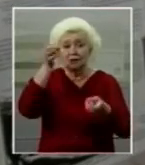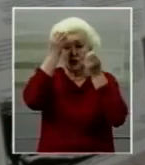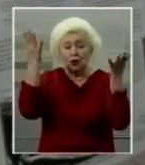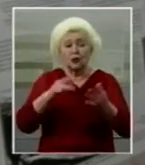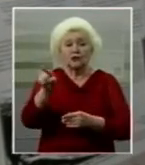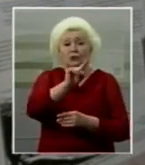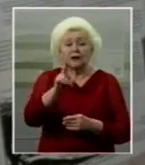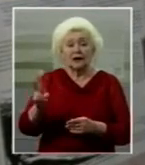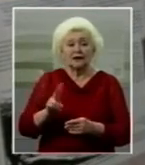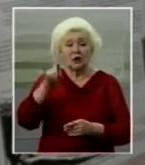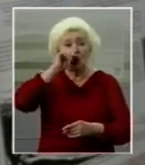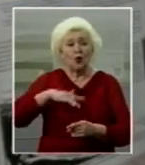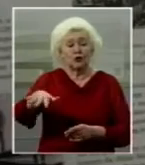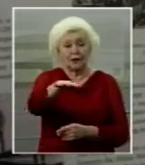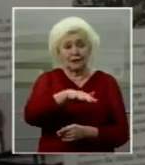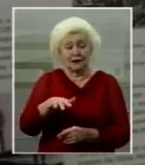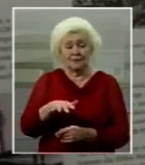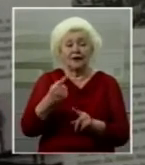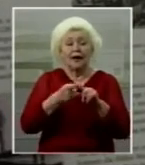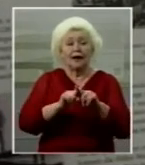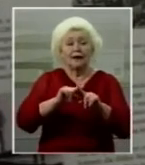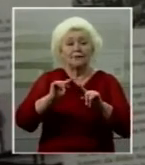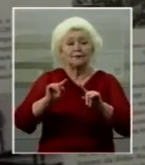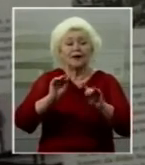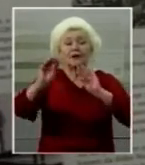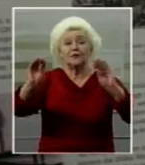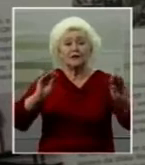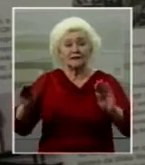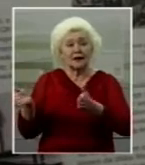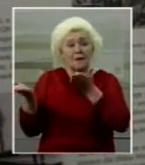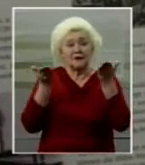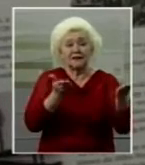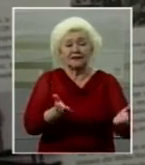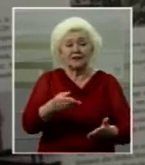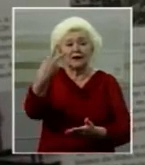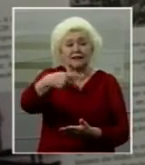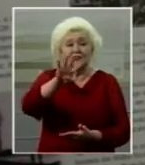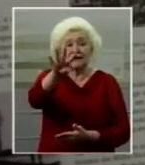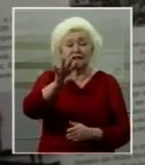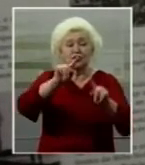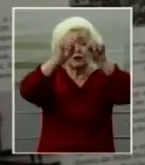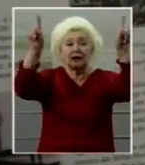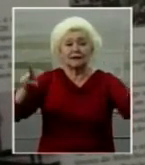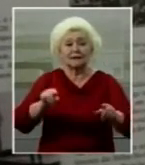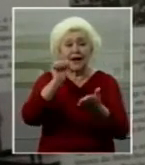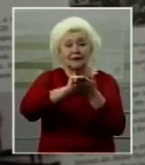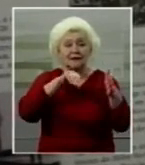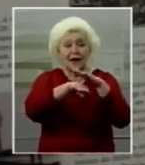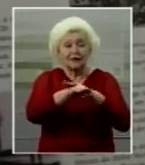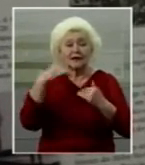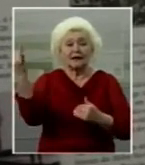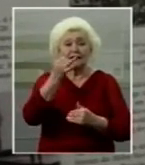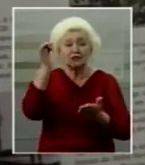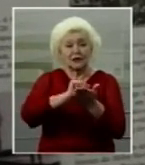та спілка німців України. Ця виставка представляє 24 стенди з архівними